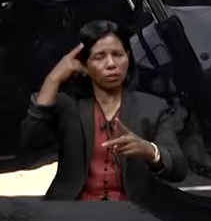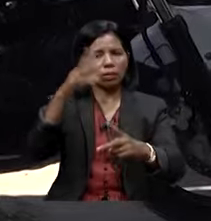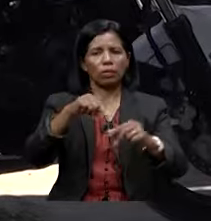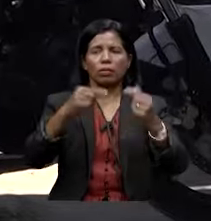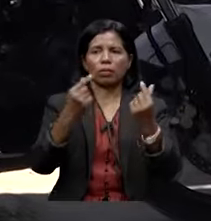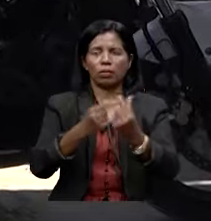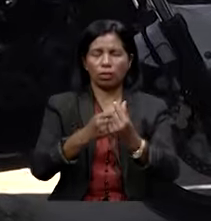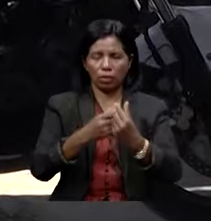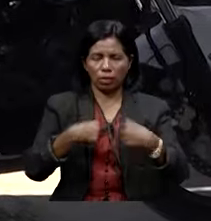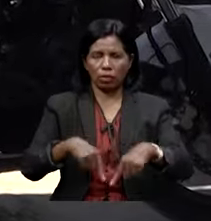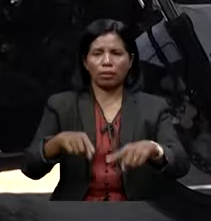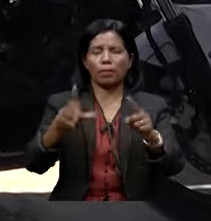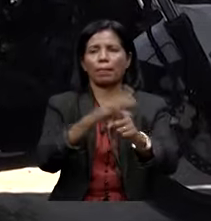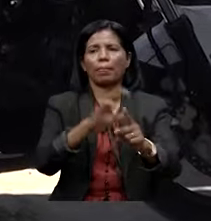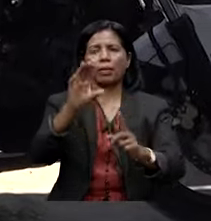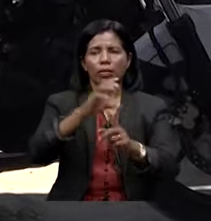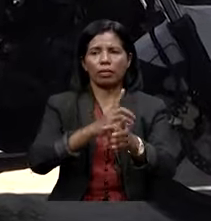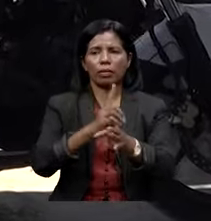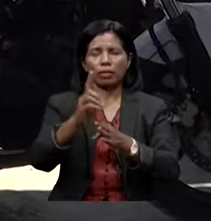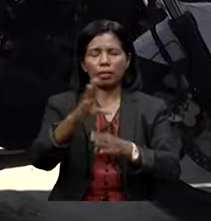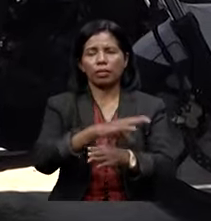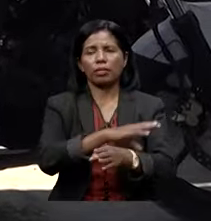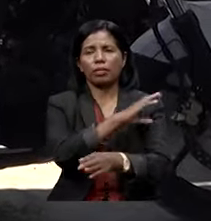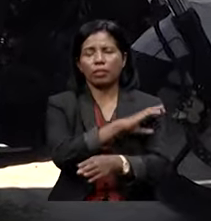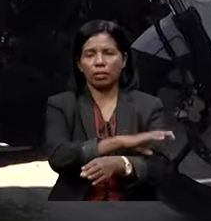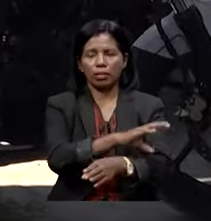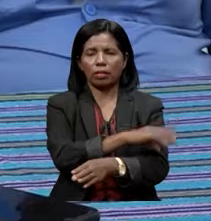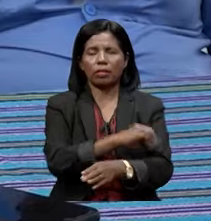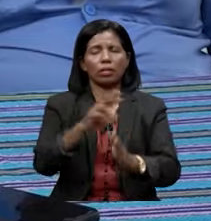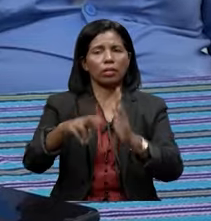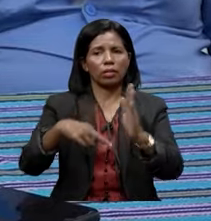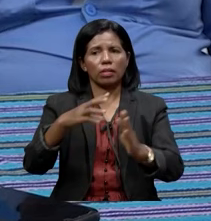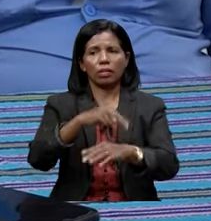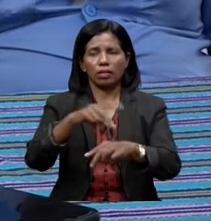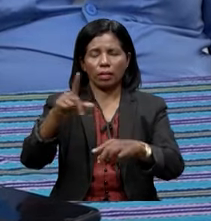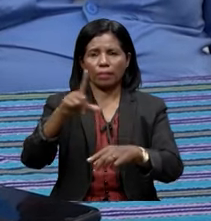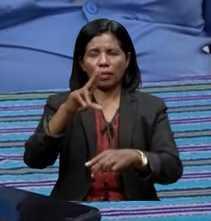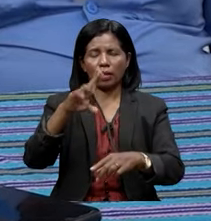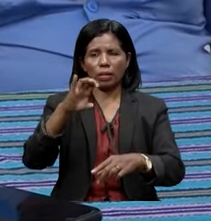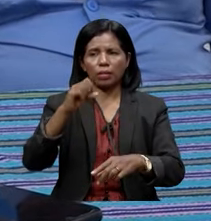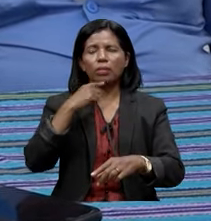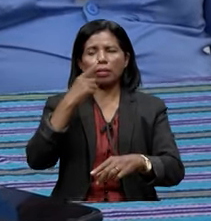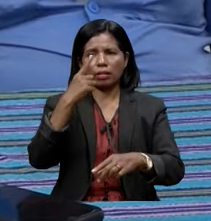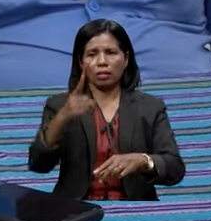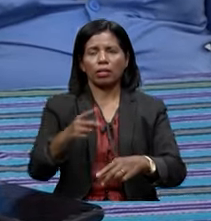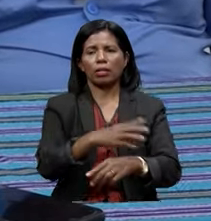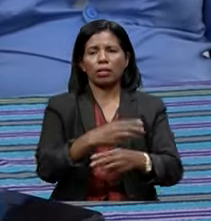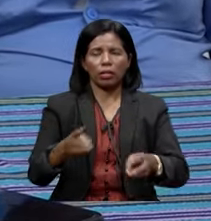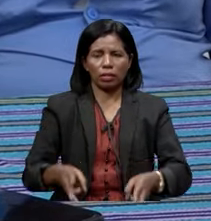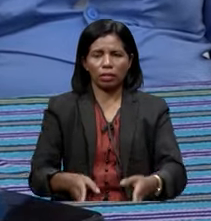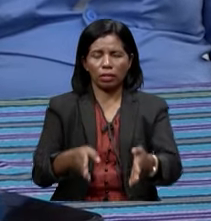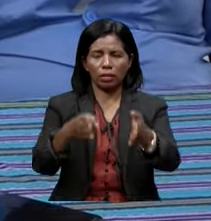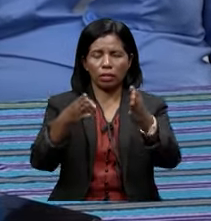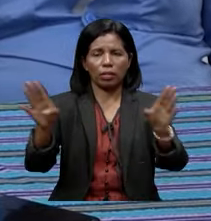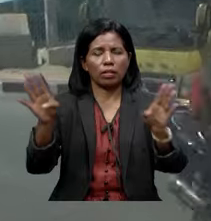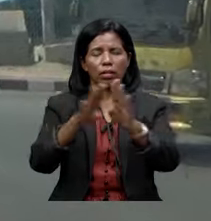equipa atuliu. Chefe Departamento Trânsito e Segurança Rodoviária Nacional, Superintendente e Assistente Luis da Costa Hateten, rute nebe seitaka e a lorong